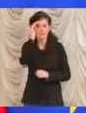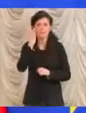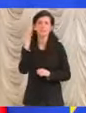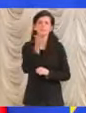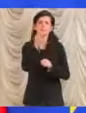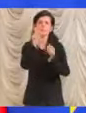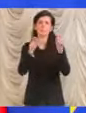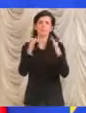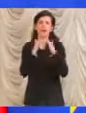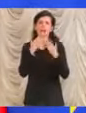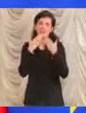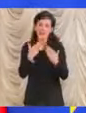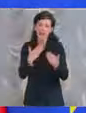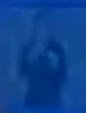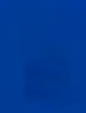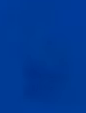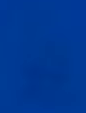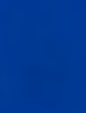grazie